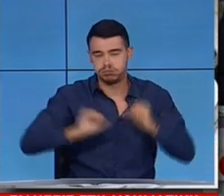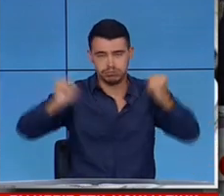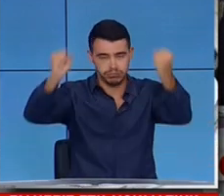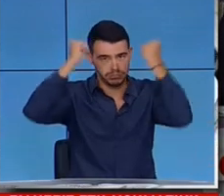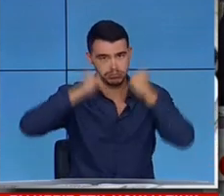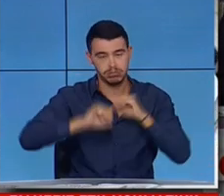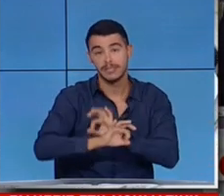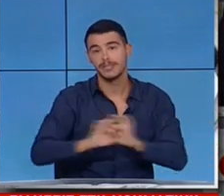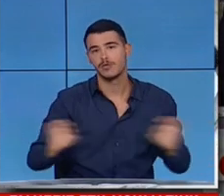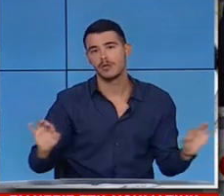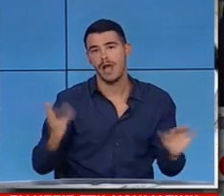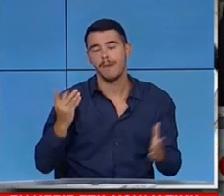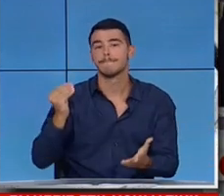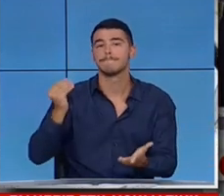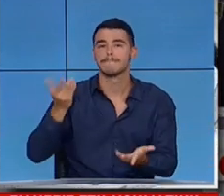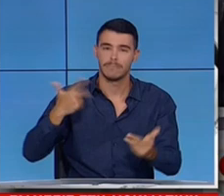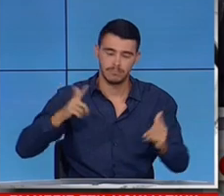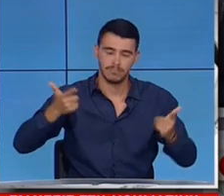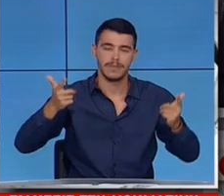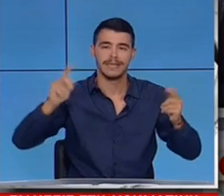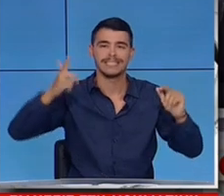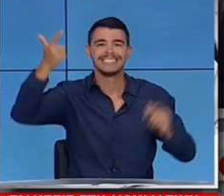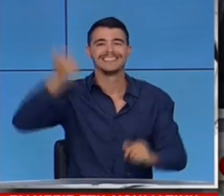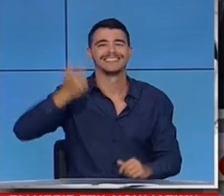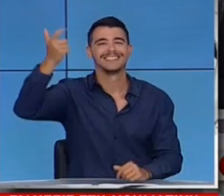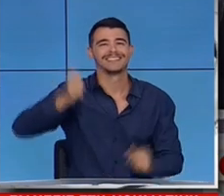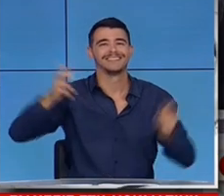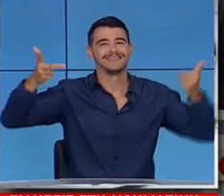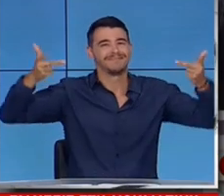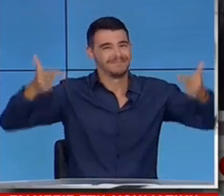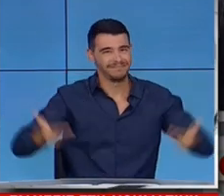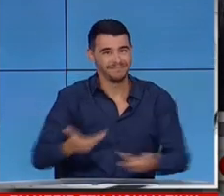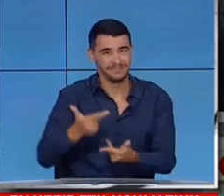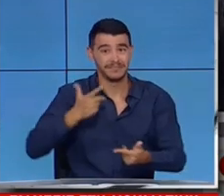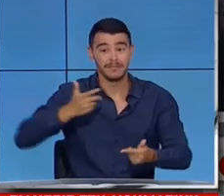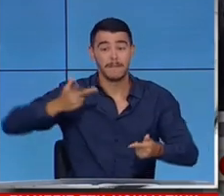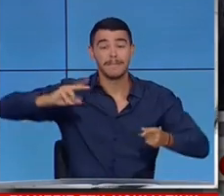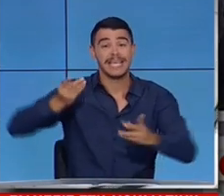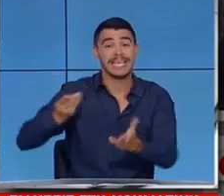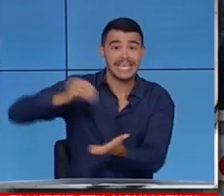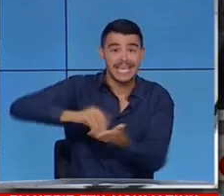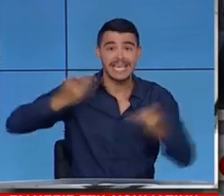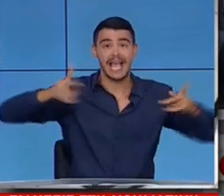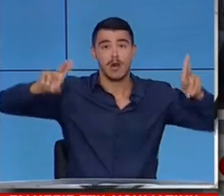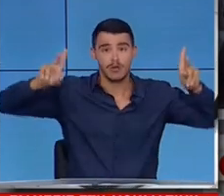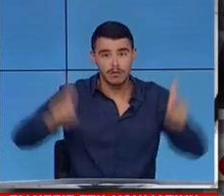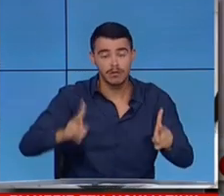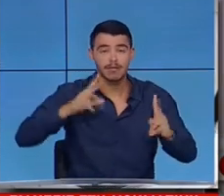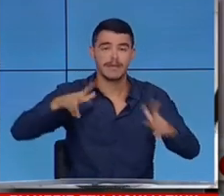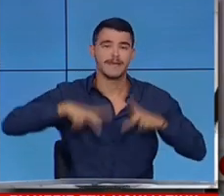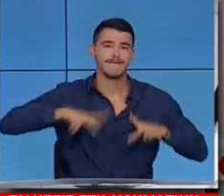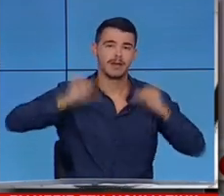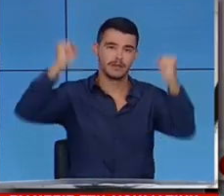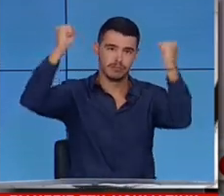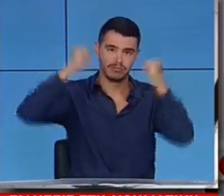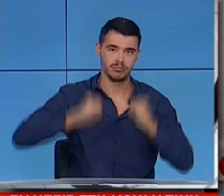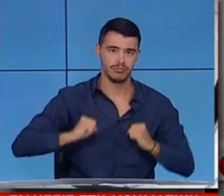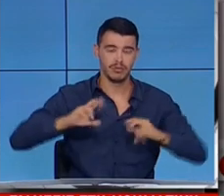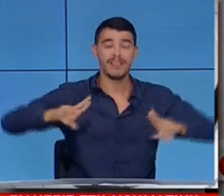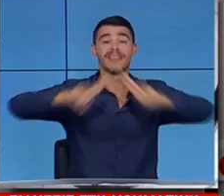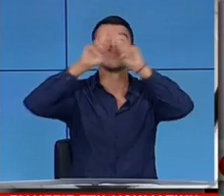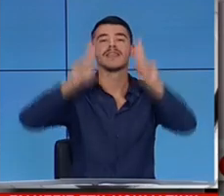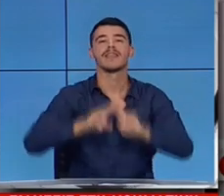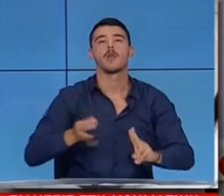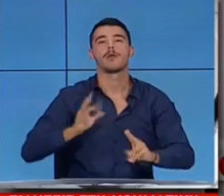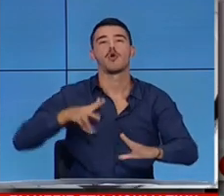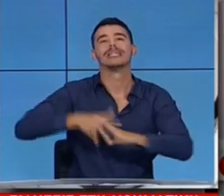μια δέσμευση η οποία προέκυψε δυστυχώς από τις αιμονές του Διεθνούς Νομισματικού Ταμείου, το οποίο τελικώς δεν μπήκε στο πρόγραμμα. Προέκυψε